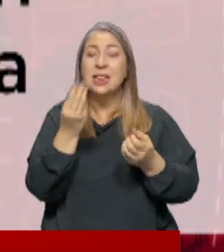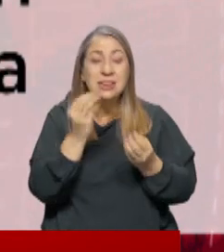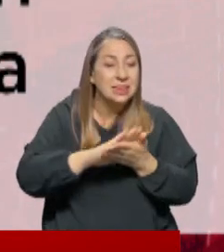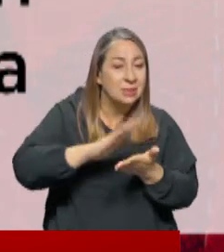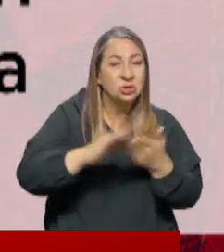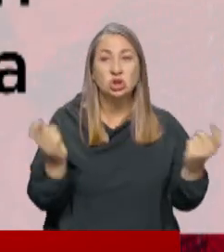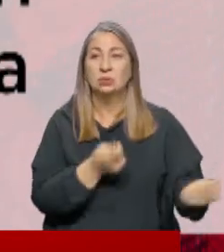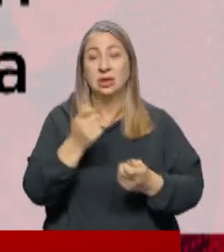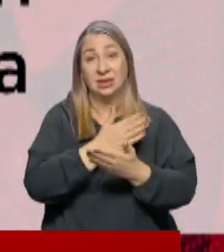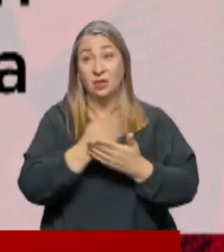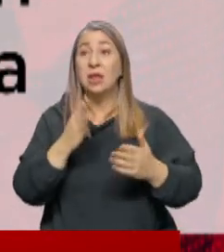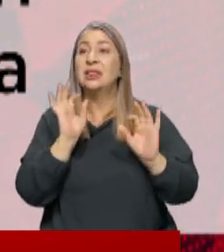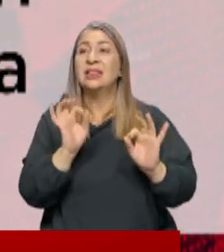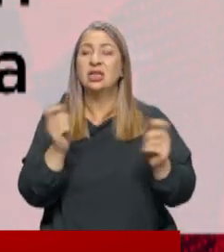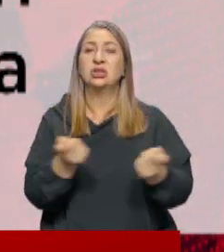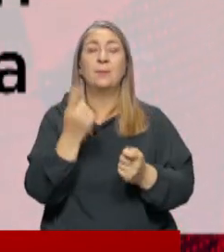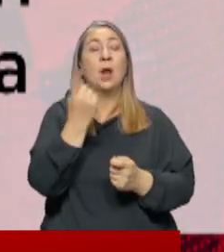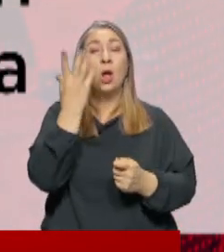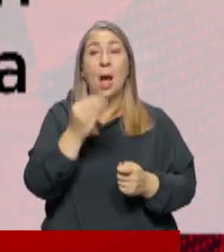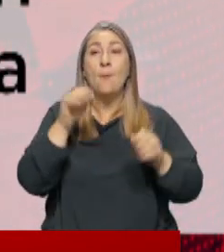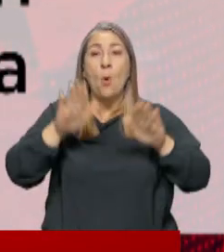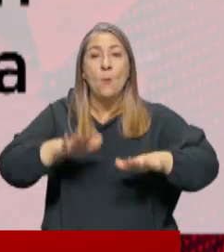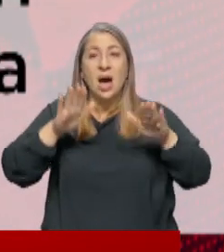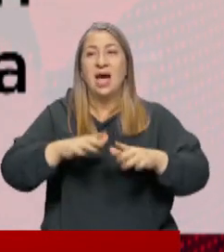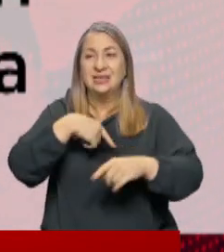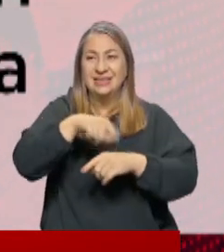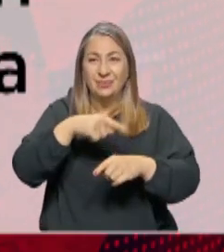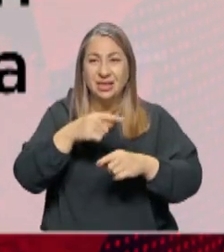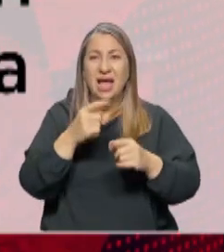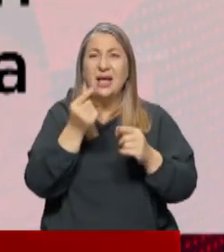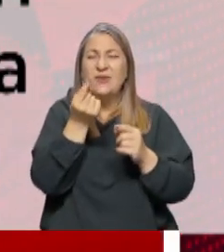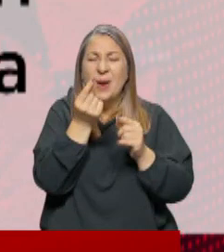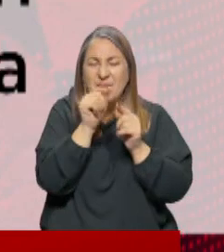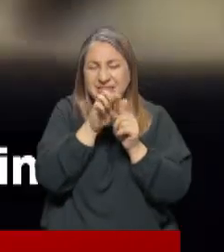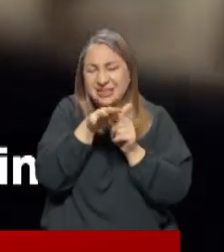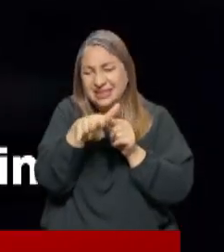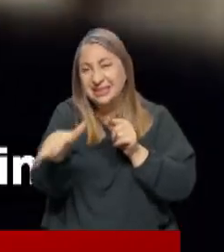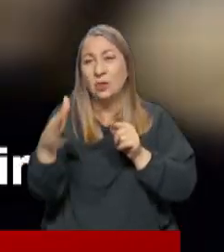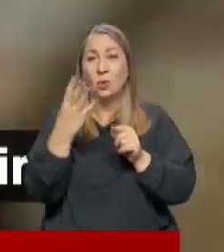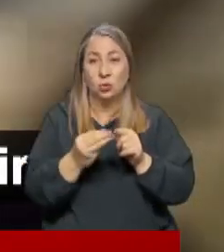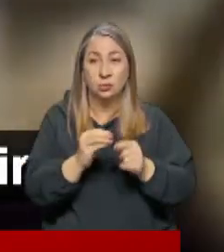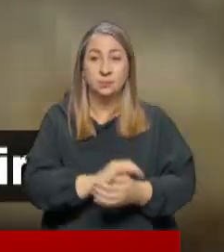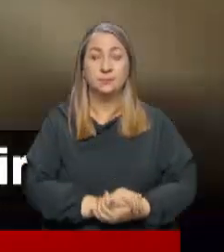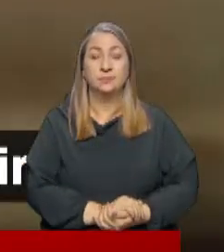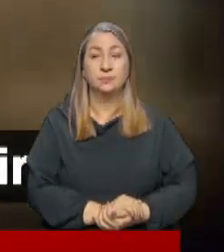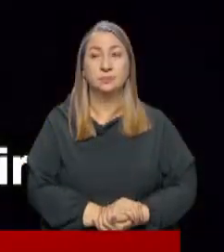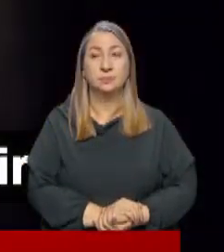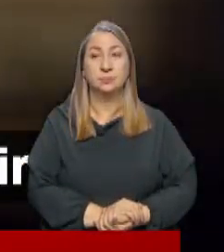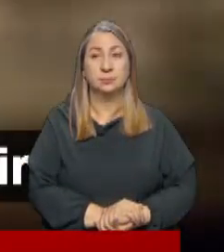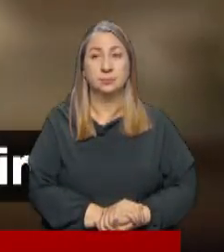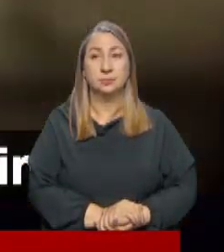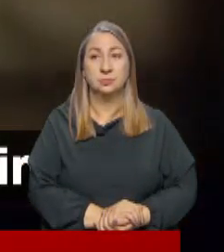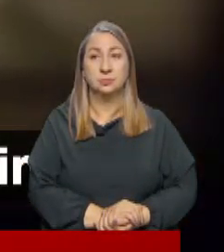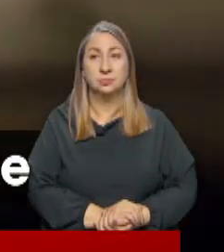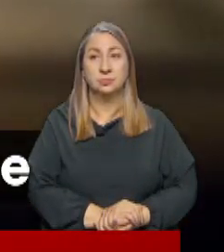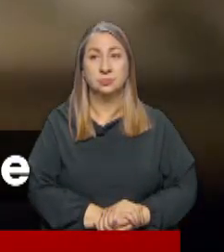iyileştirme çalışmaları sürerken rutin işlemlerden biri olan pompa değişimi sırasında minimum sızıntı oluşmuştur. Şu anda toplanmış siyanürlü